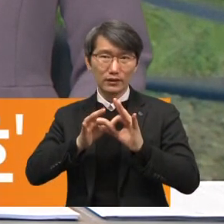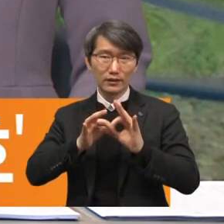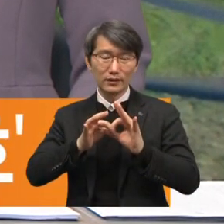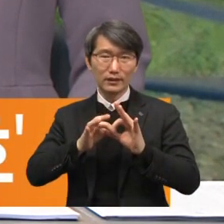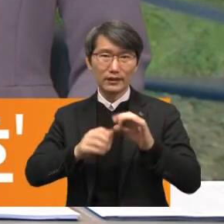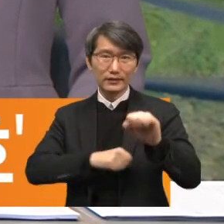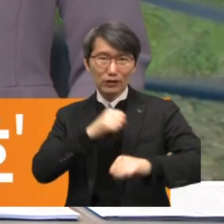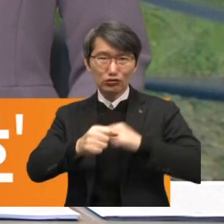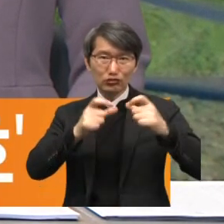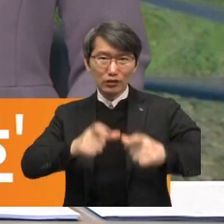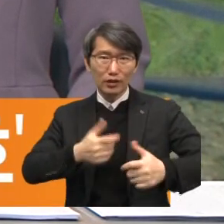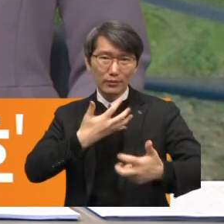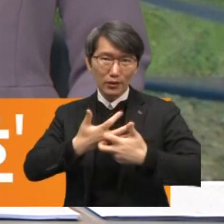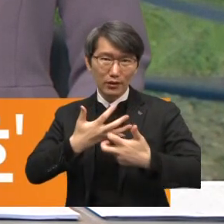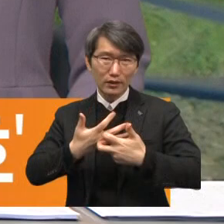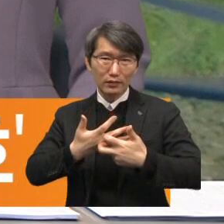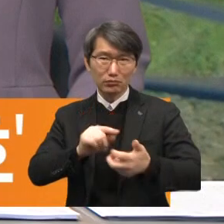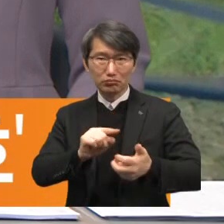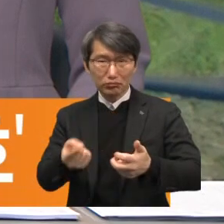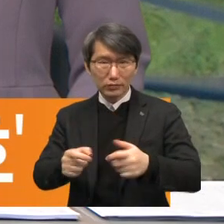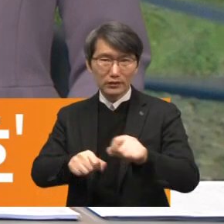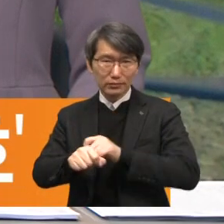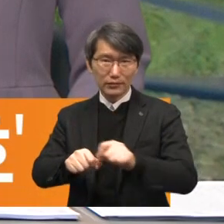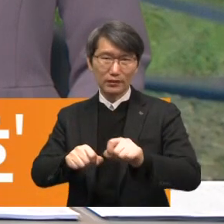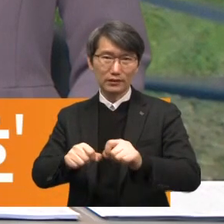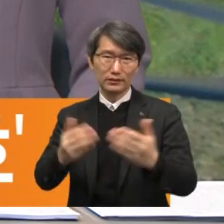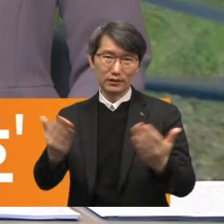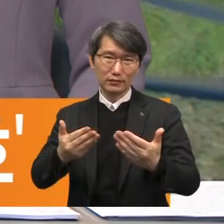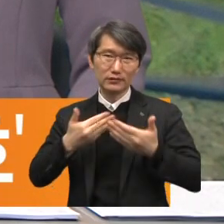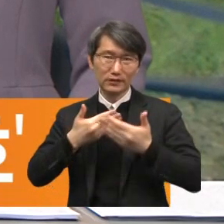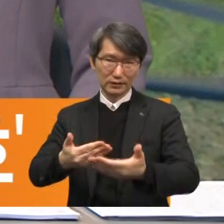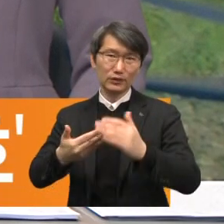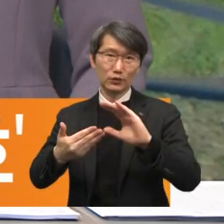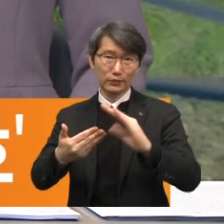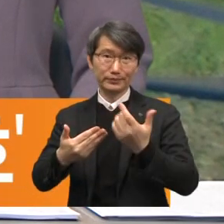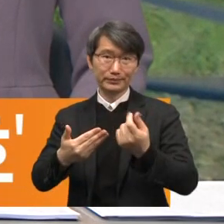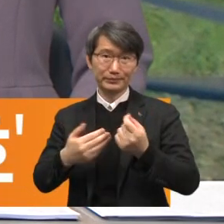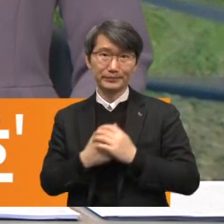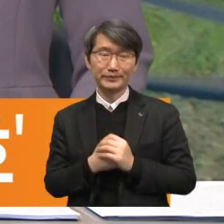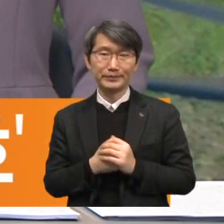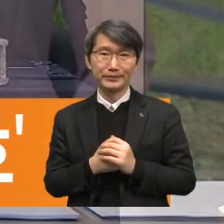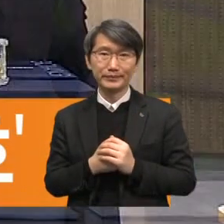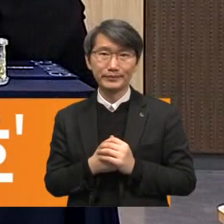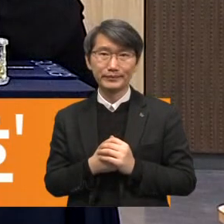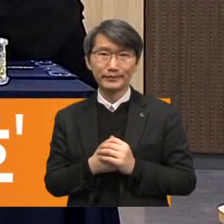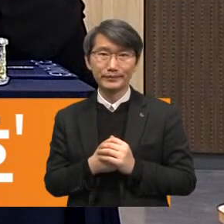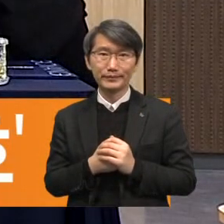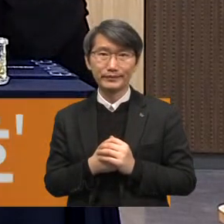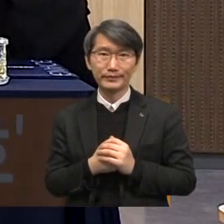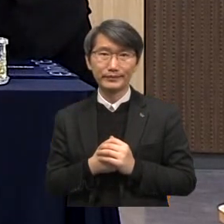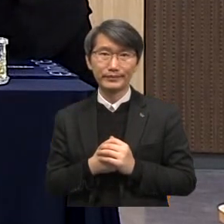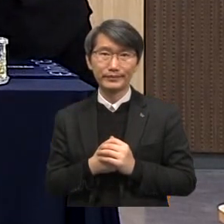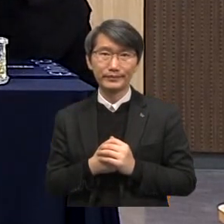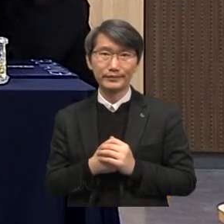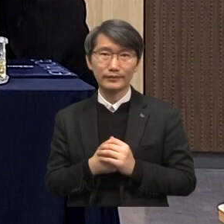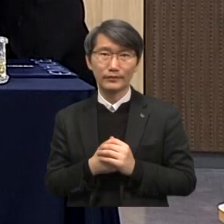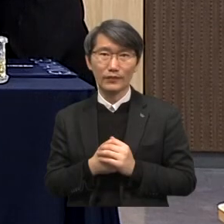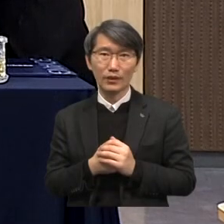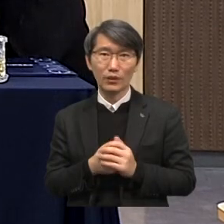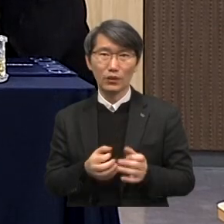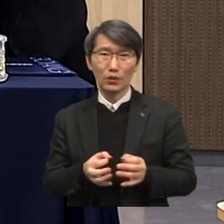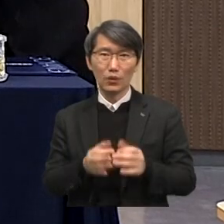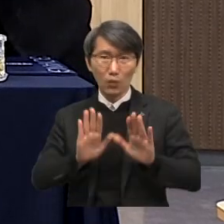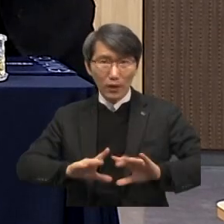지정과 함께 바이오 정밀의료 산업 특화의 희의 실리 전망입니다 전진하 기자입니다 올해